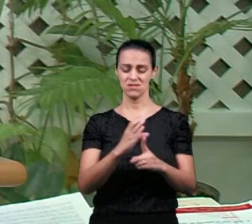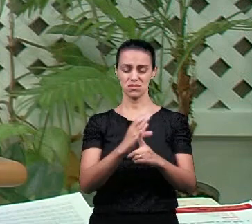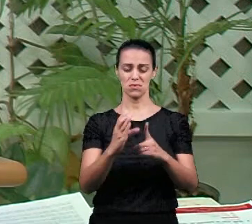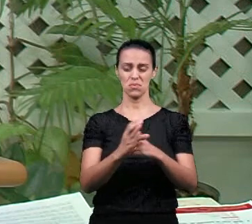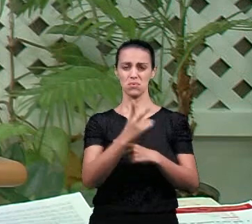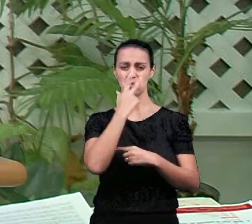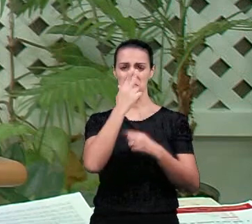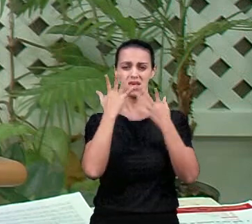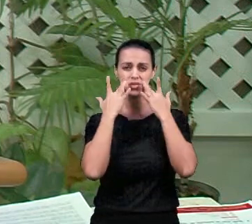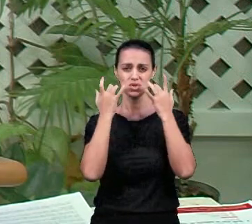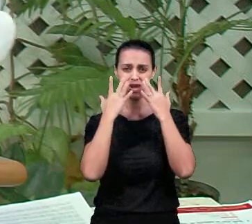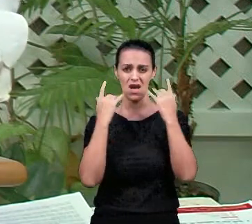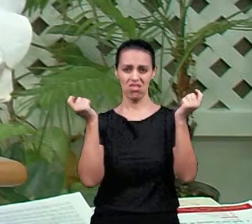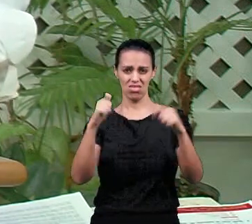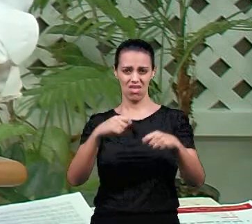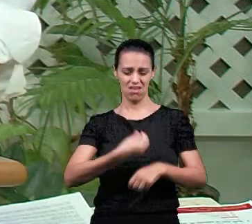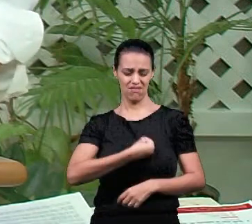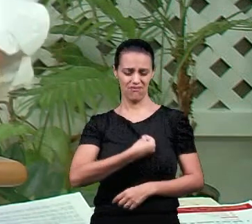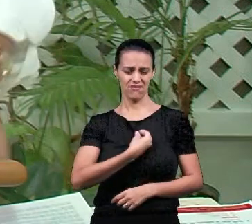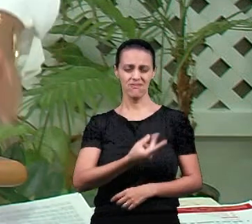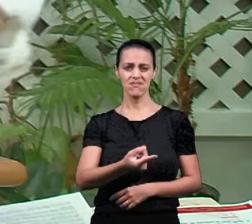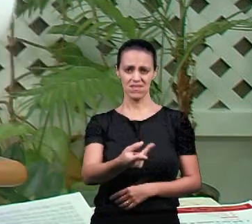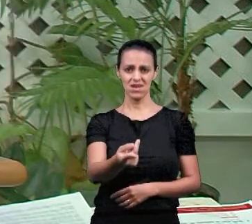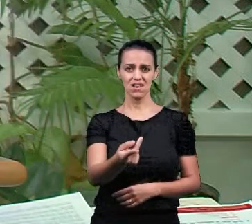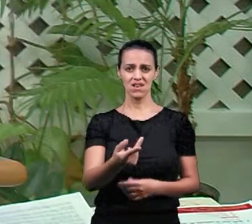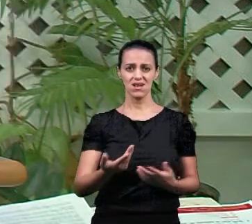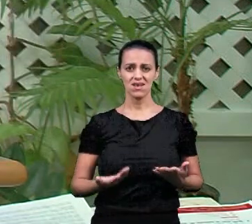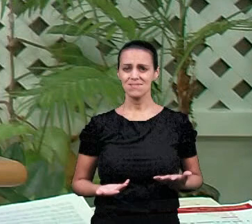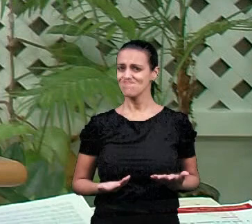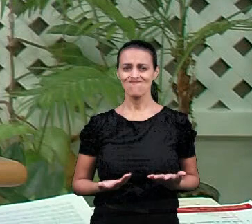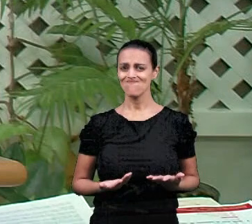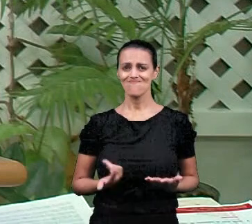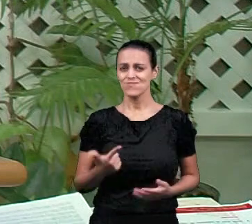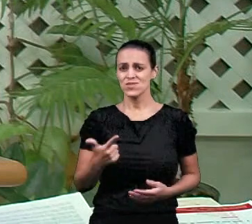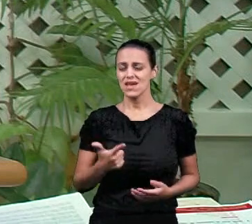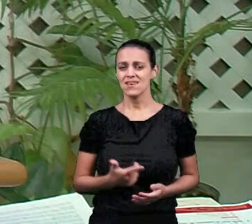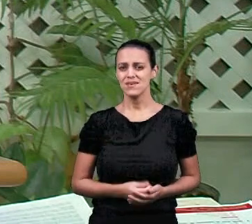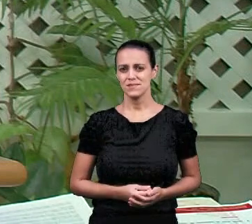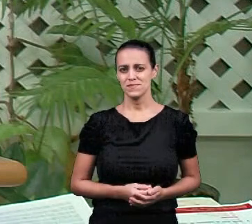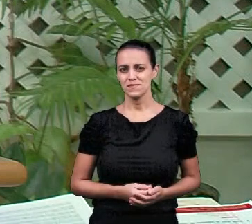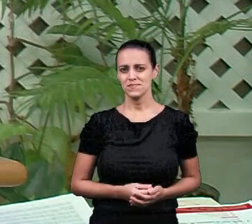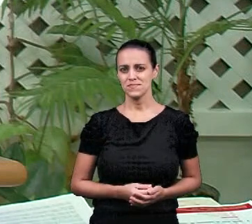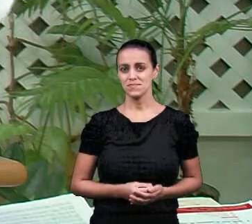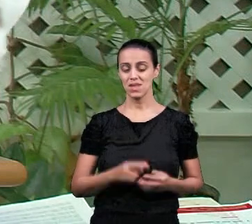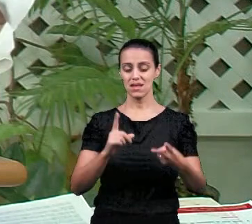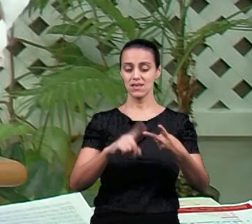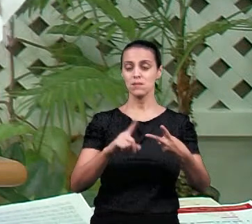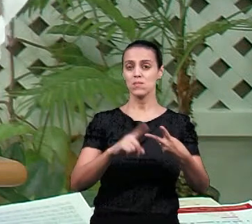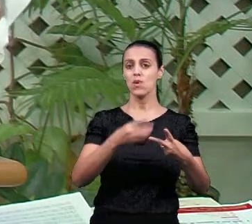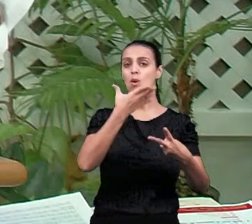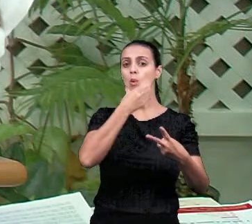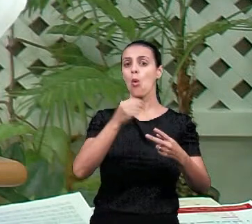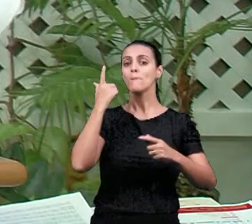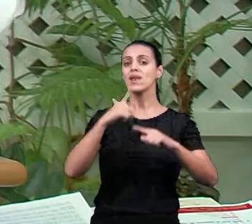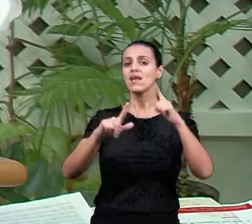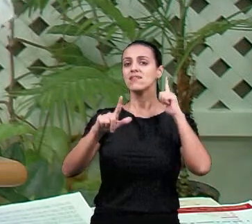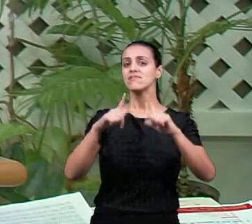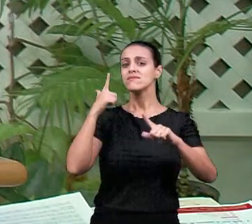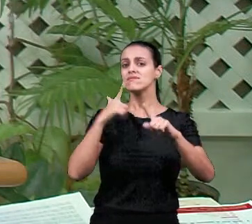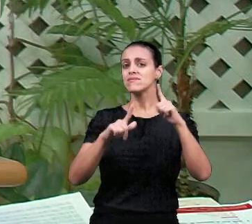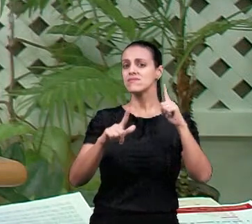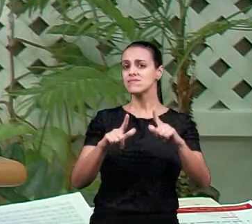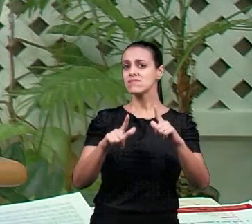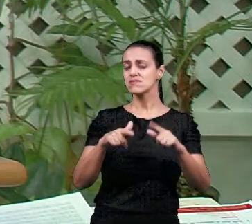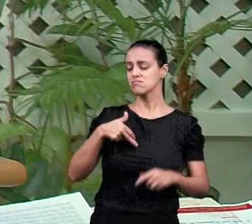n'amène rien, personne à la vie éternelle, au salut. Jésus a voulu montrer cela. Le Lévite, le Lévite,